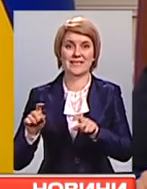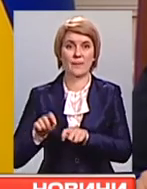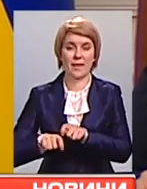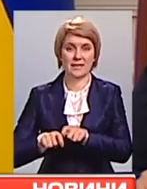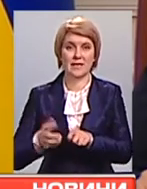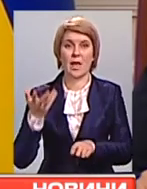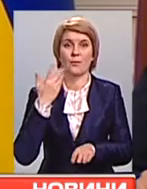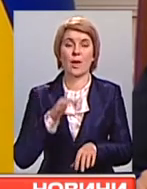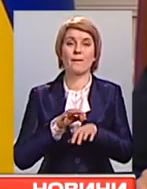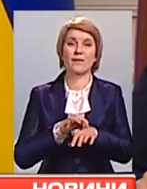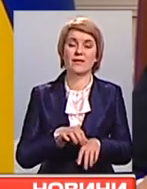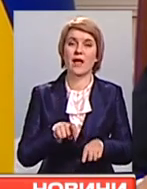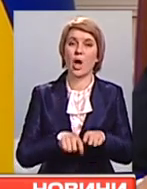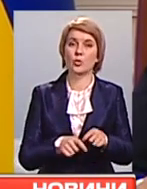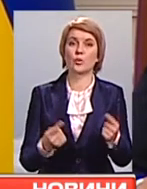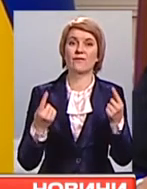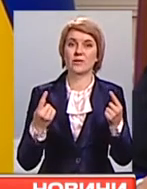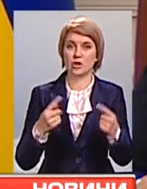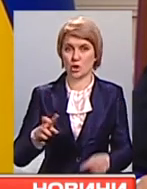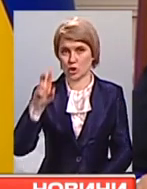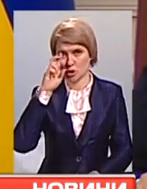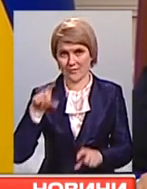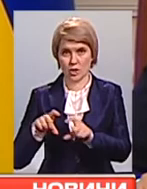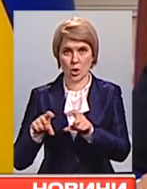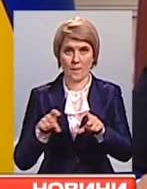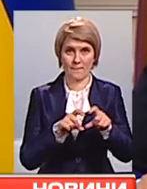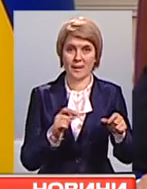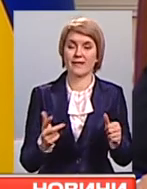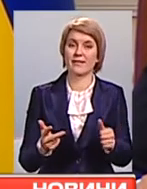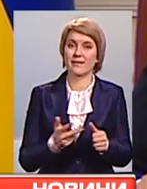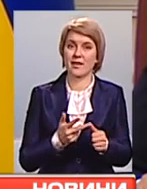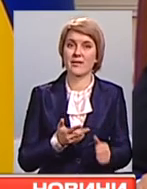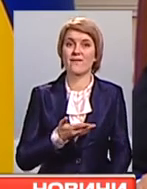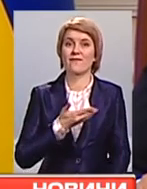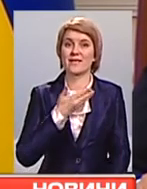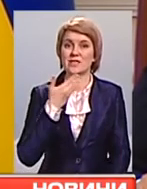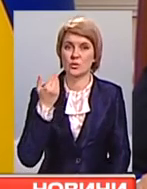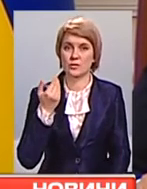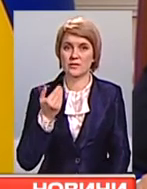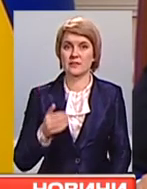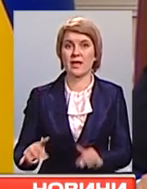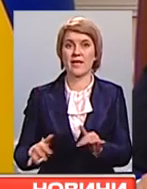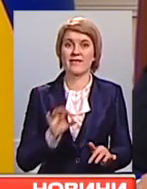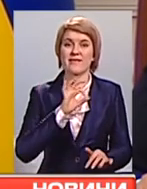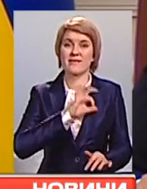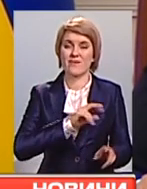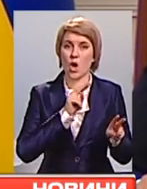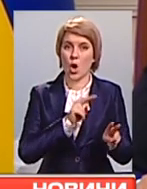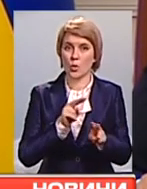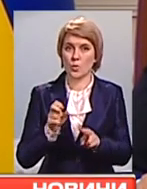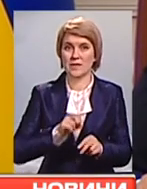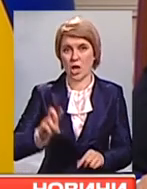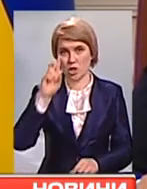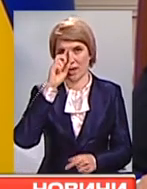проведення аудиту великих державних компаній. І третє, відсутність дієвого контролю за державним майном